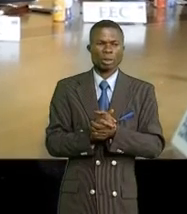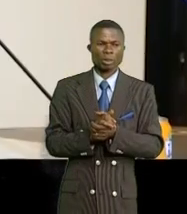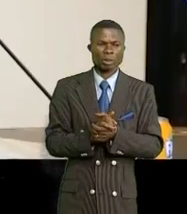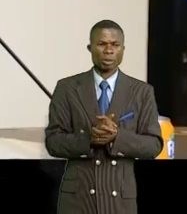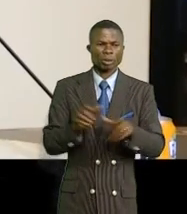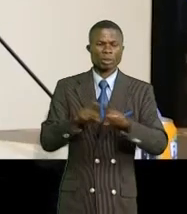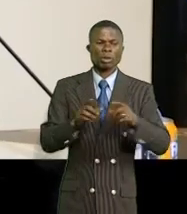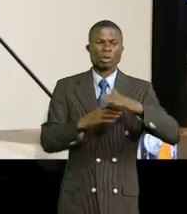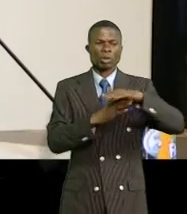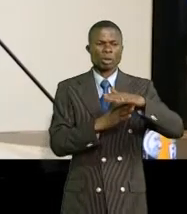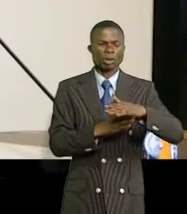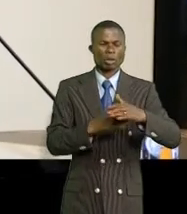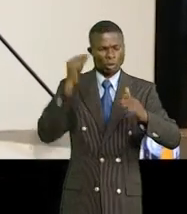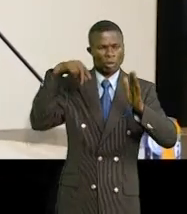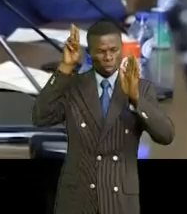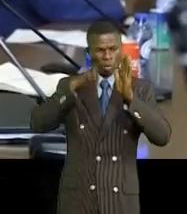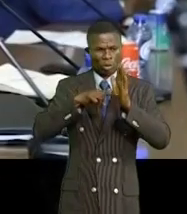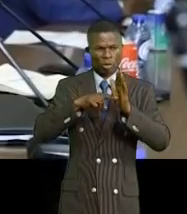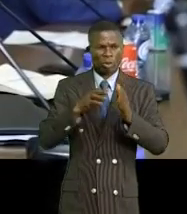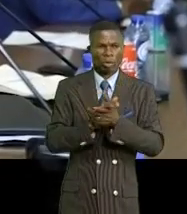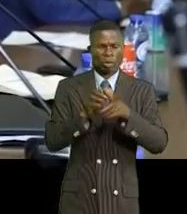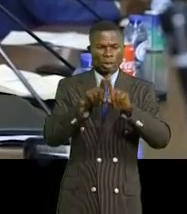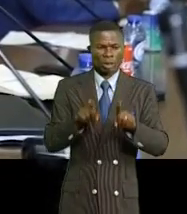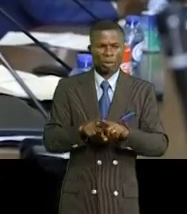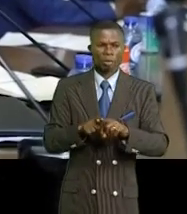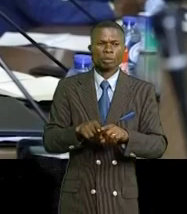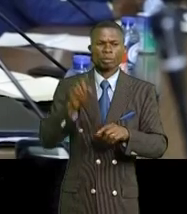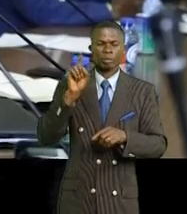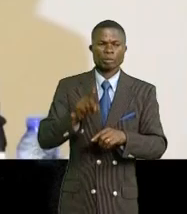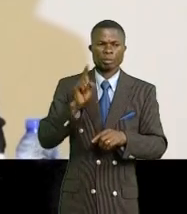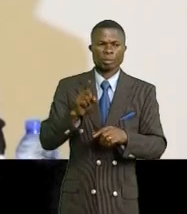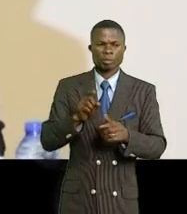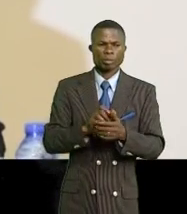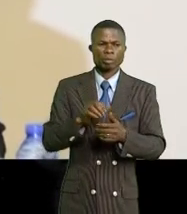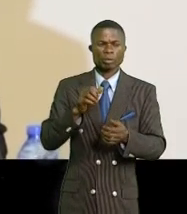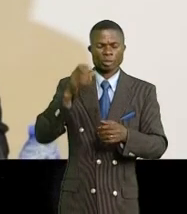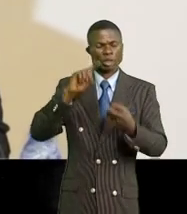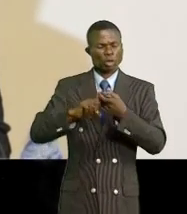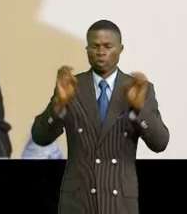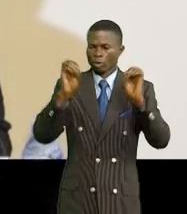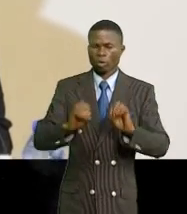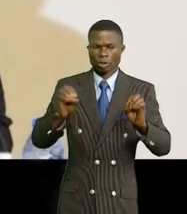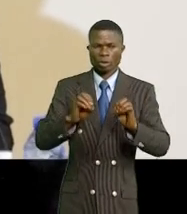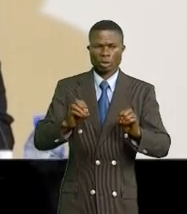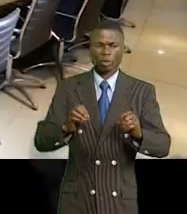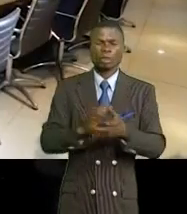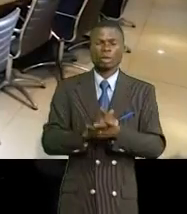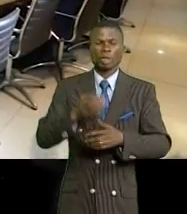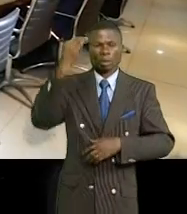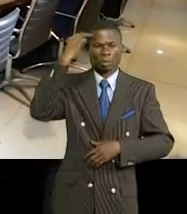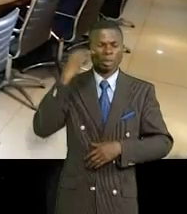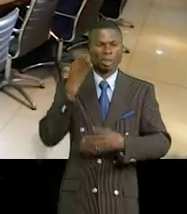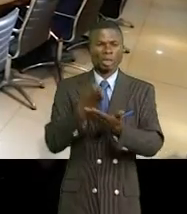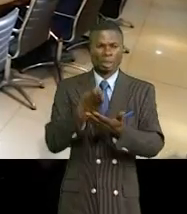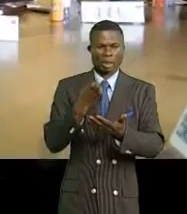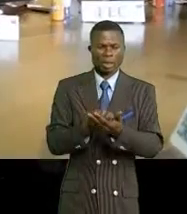des partenaires du gouvernement, et ce partenariat ne doit souffrir d'aucune crise de confiance. Le patron de l'économie avait en